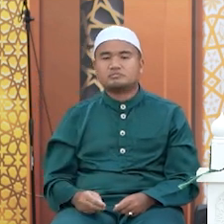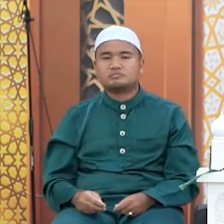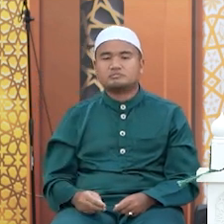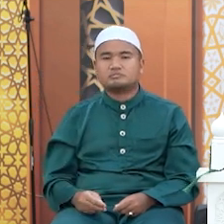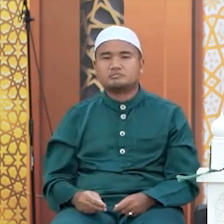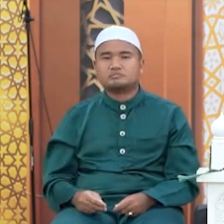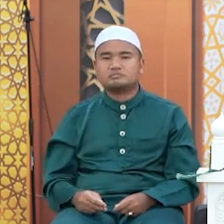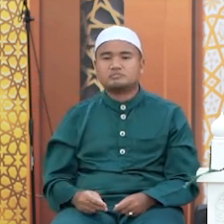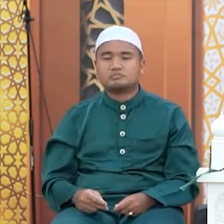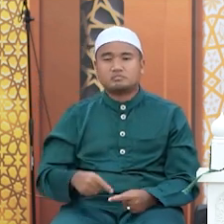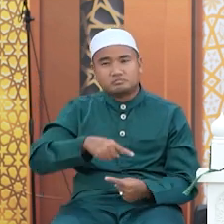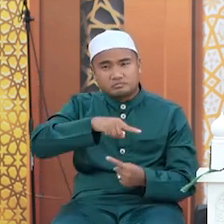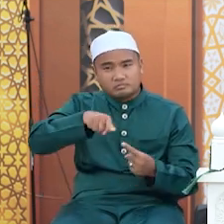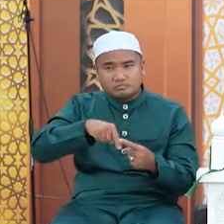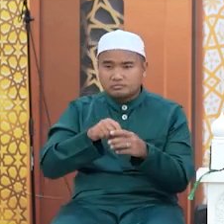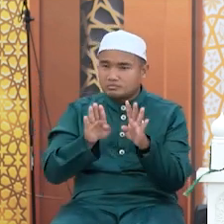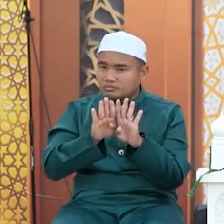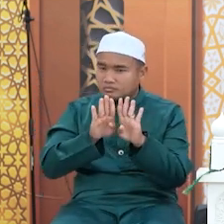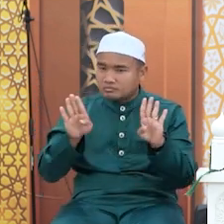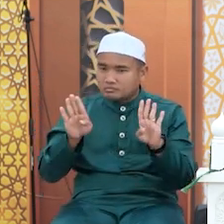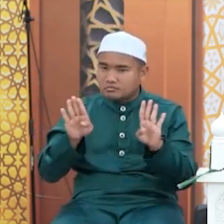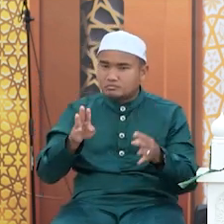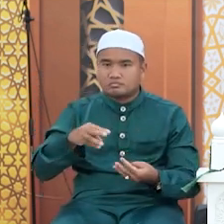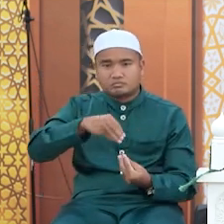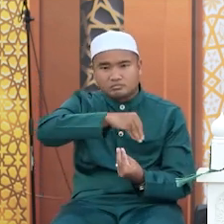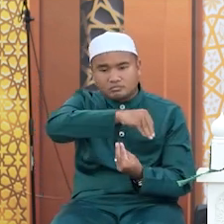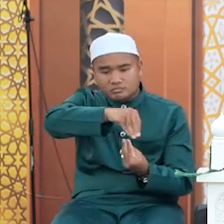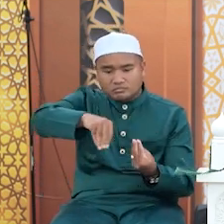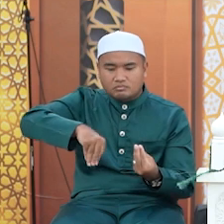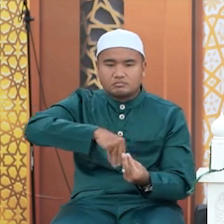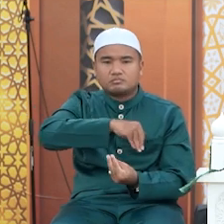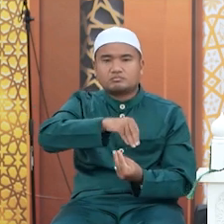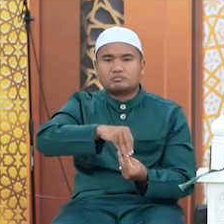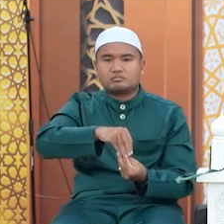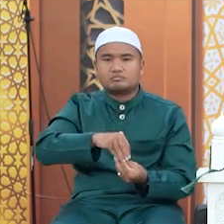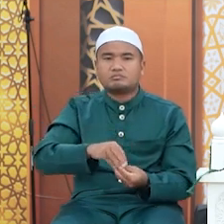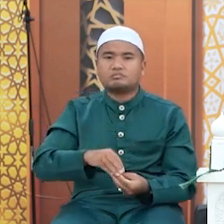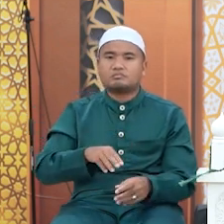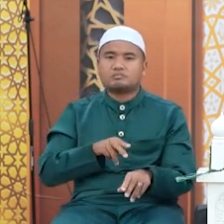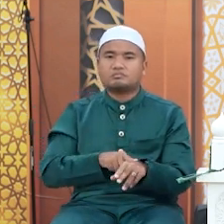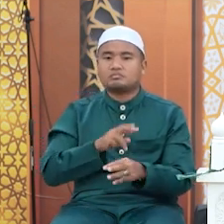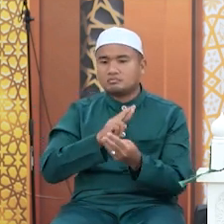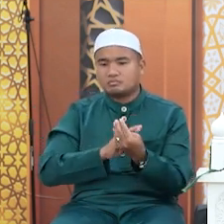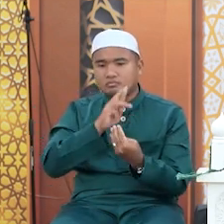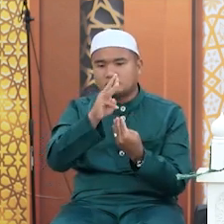ketika pembukaan kota Makkatul Mukarramah pada Ramadan tahun ke-8 Hijrah,